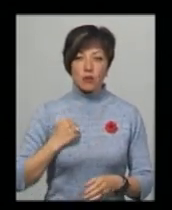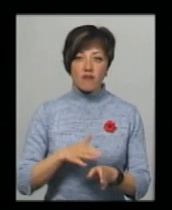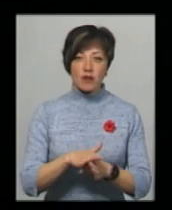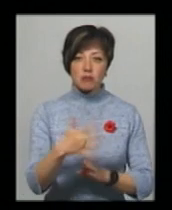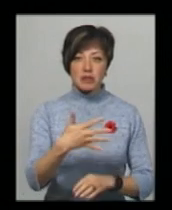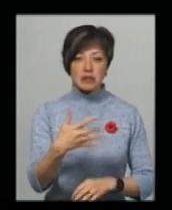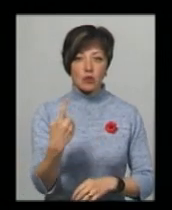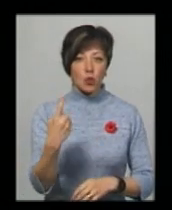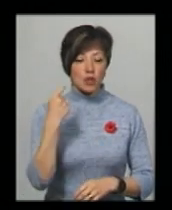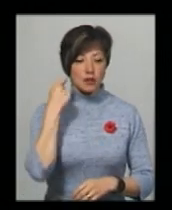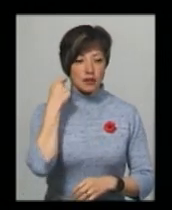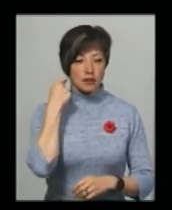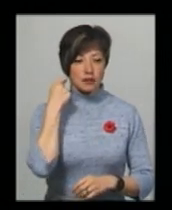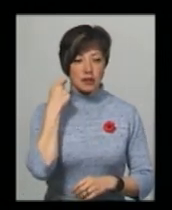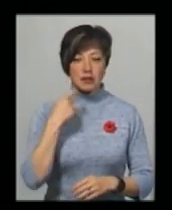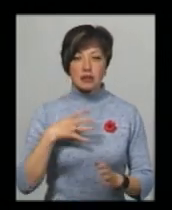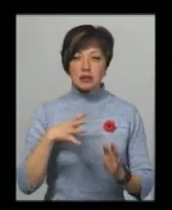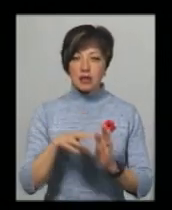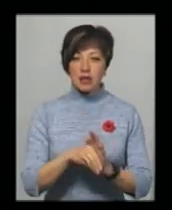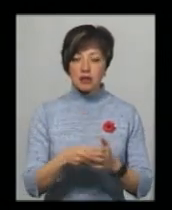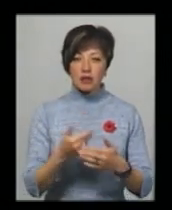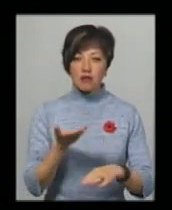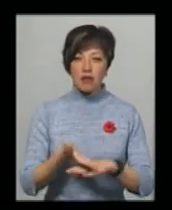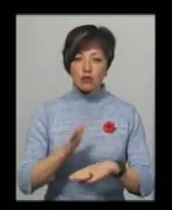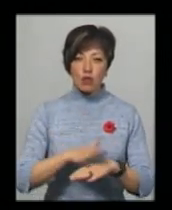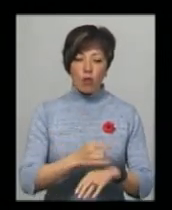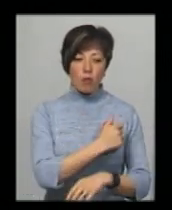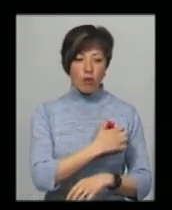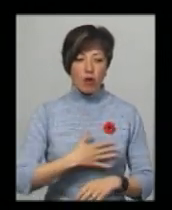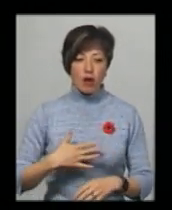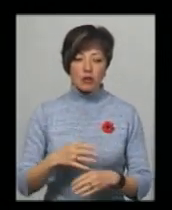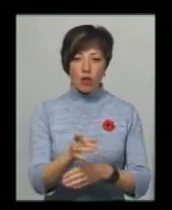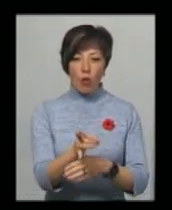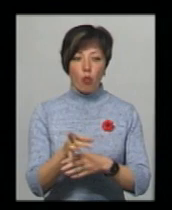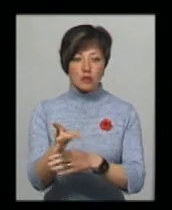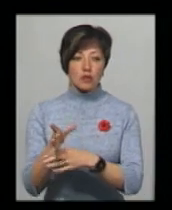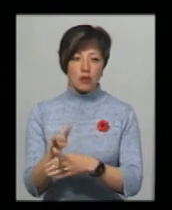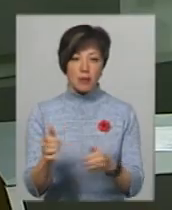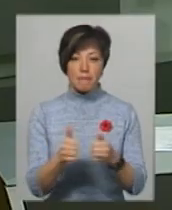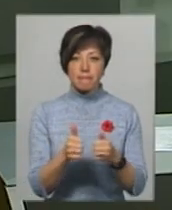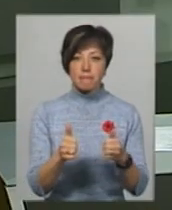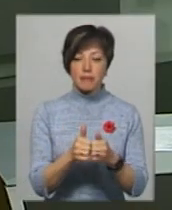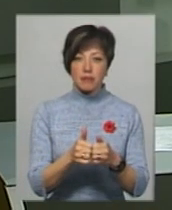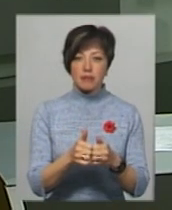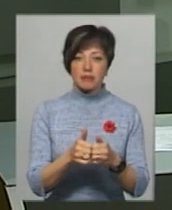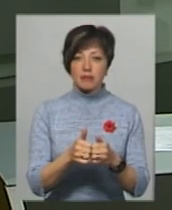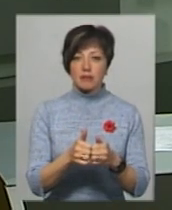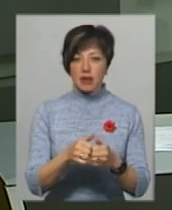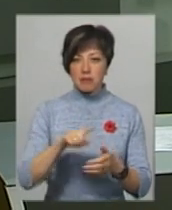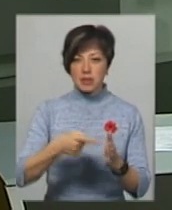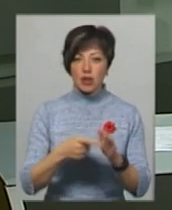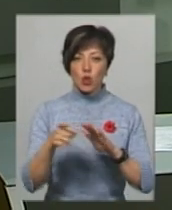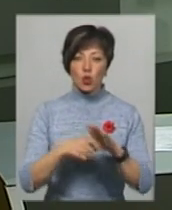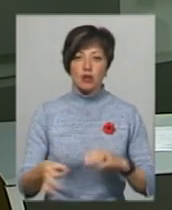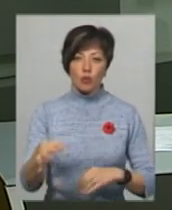виповнився 51 рік. Загинув він від важкого поранення під час обстрілу під Павлополем Донецької області, додає